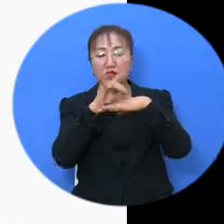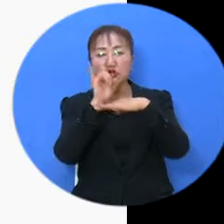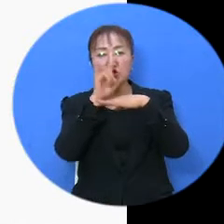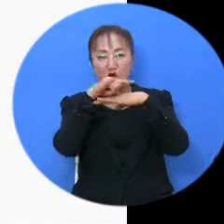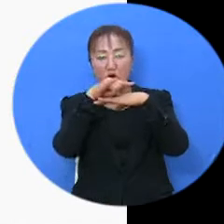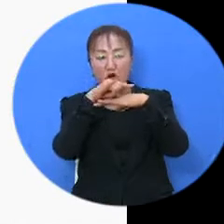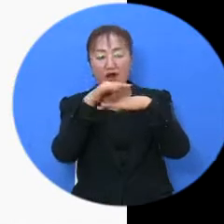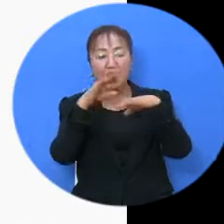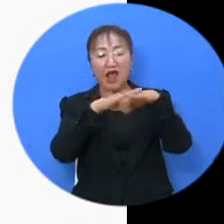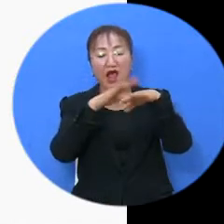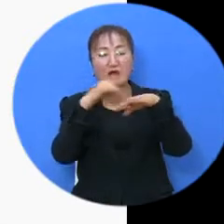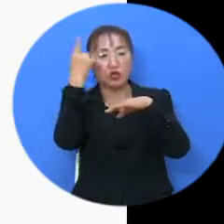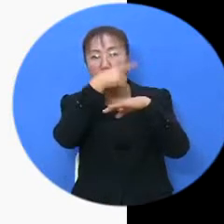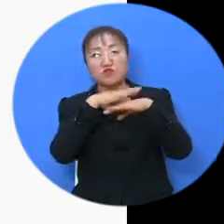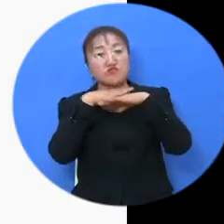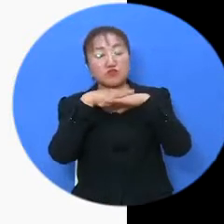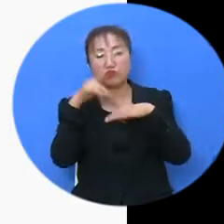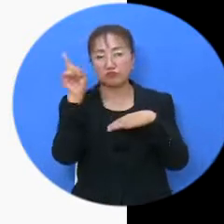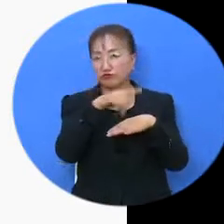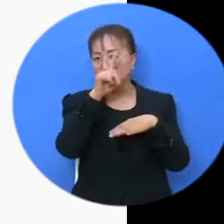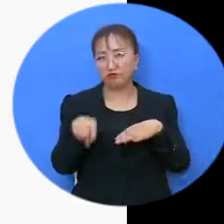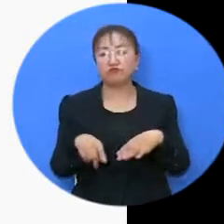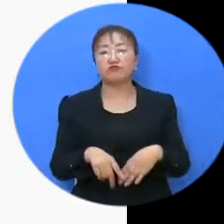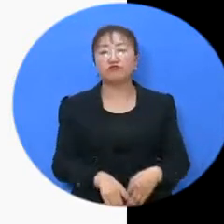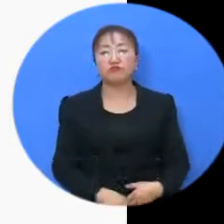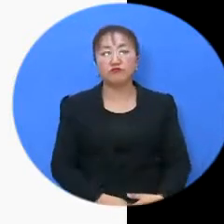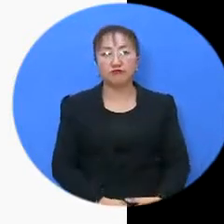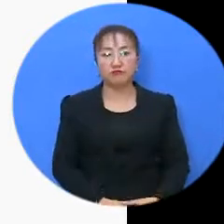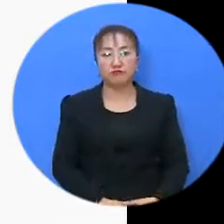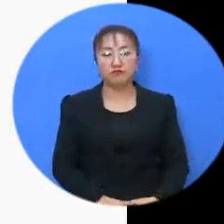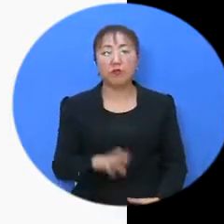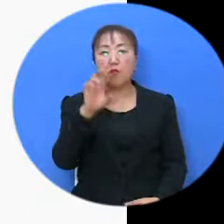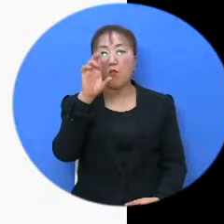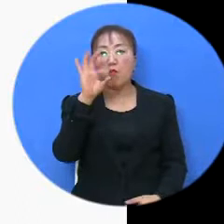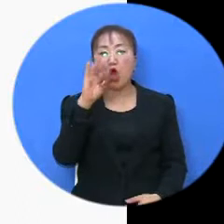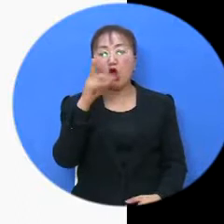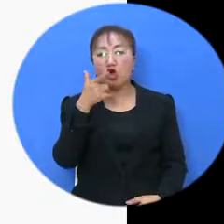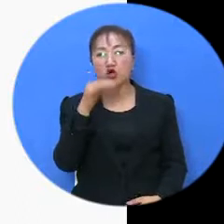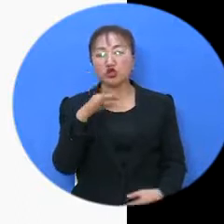толгоогоо гаргаж огт болохгүй. За, бонг зөвлөж байна.